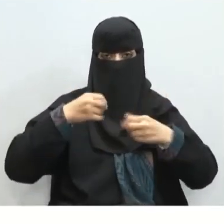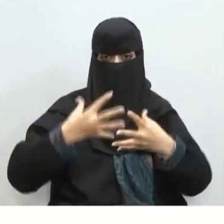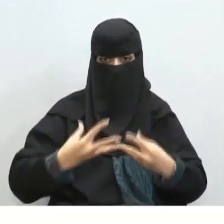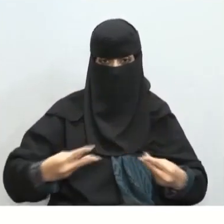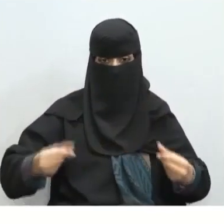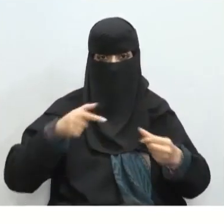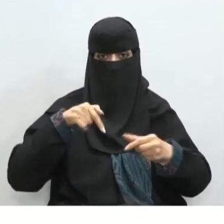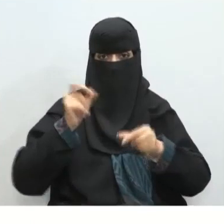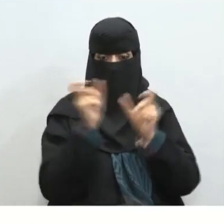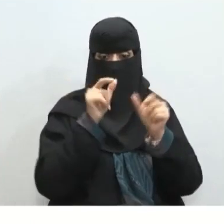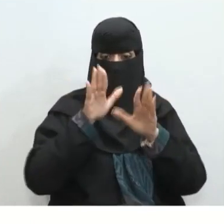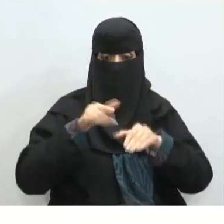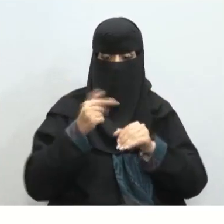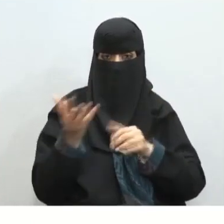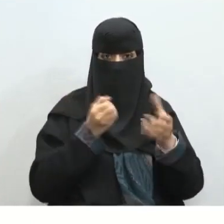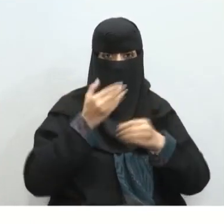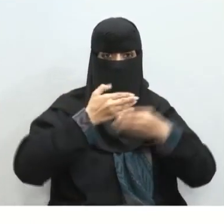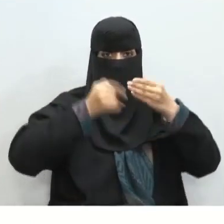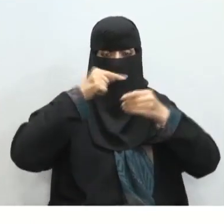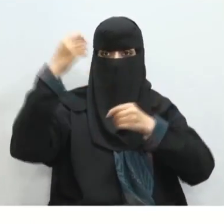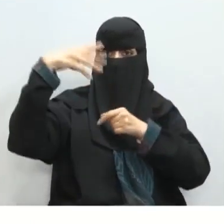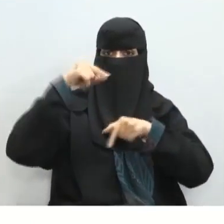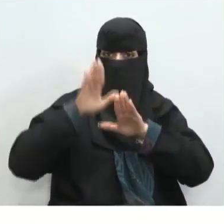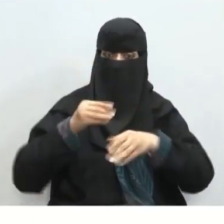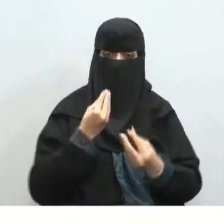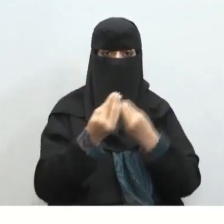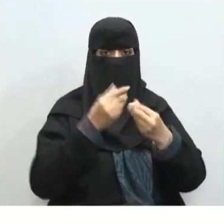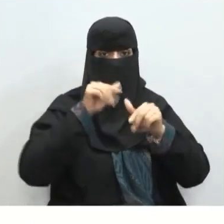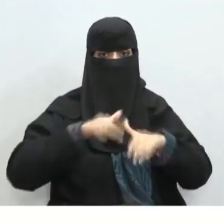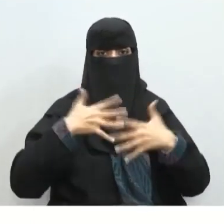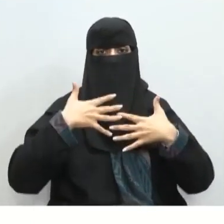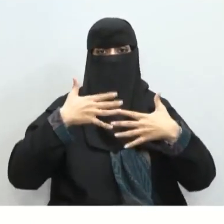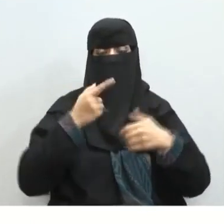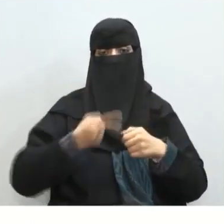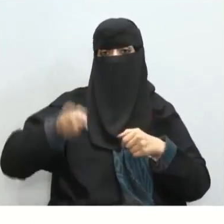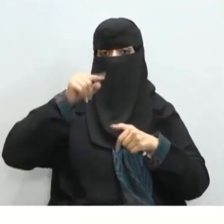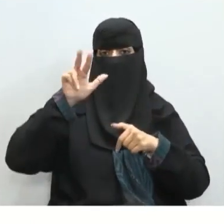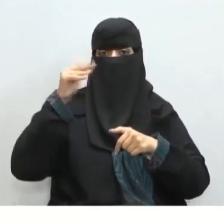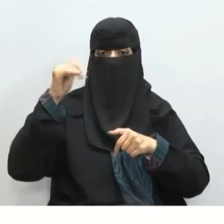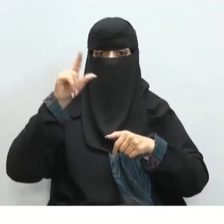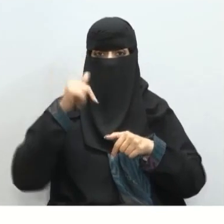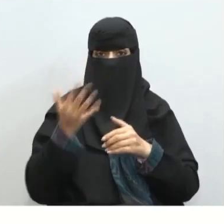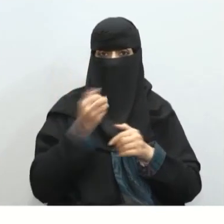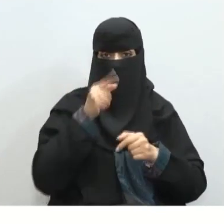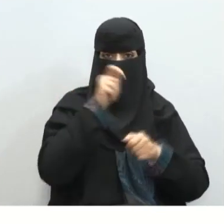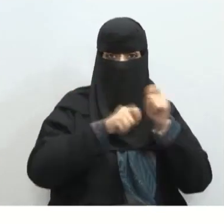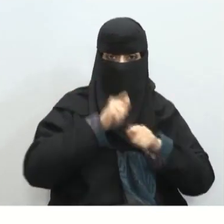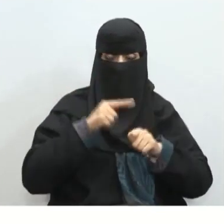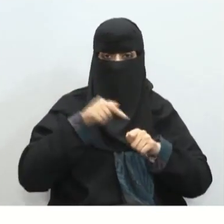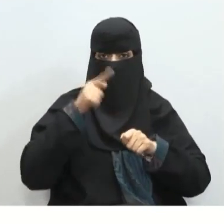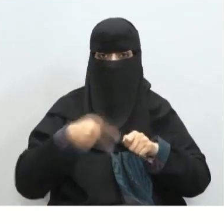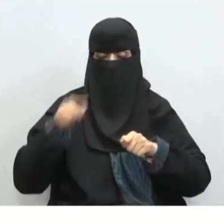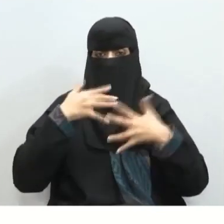الجزيئات المواد التي تنتج عن البناء الضوئي تصبح مواد متفاعله في التنفس الخلوي والمواد التي تنتج في عمليه التنفس